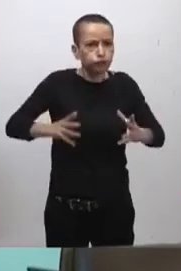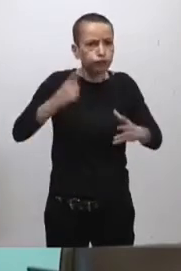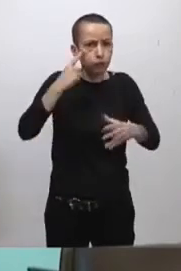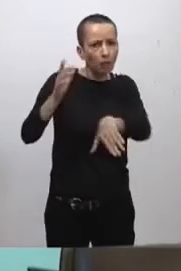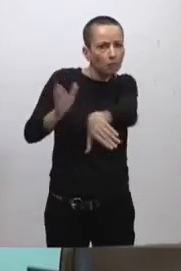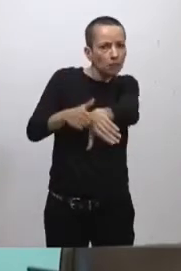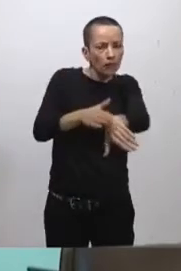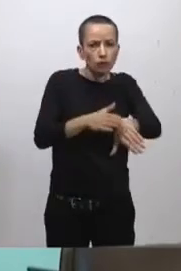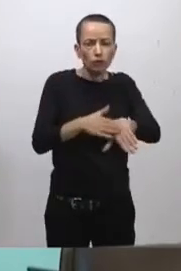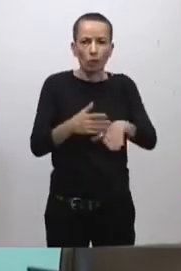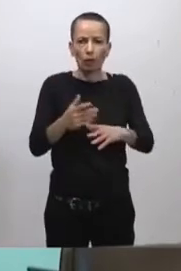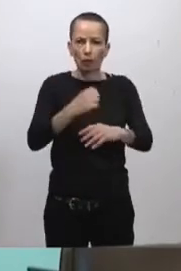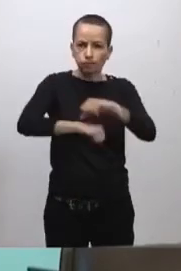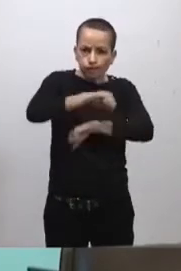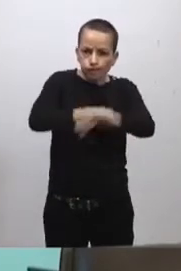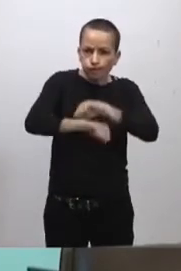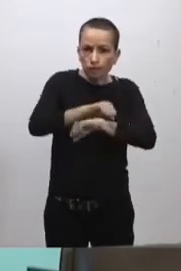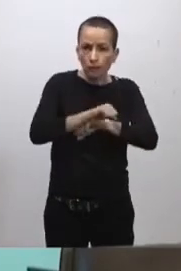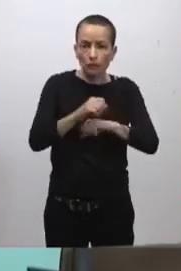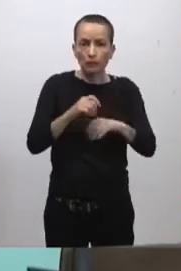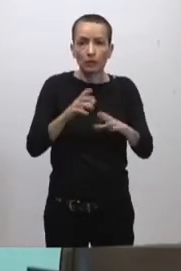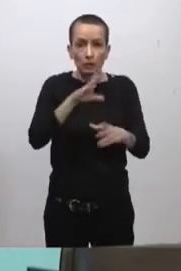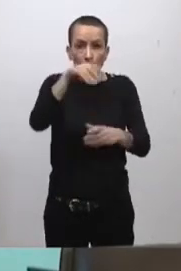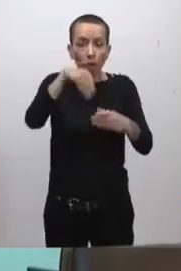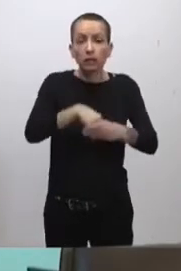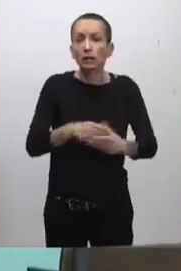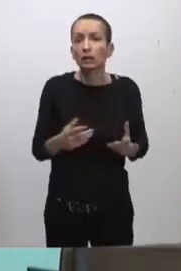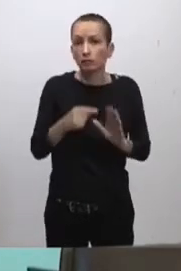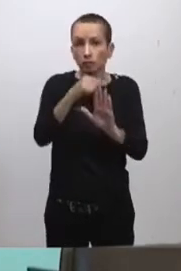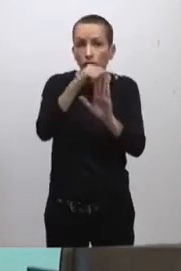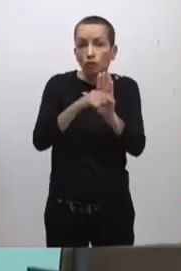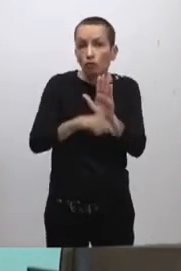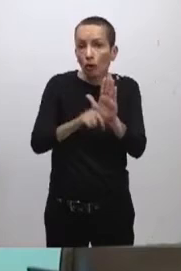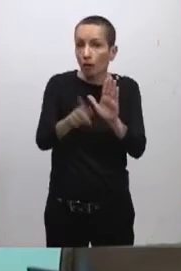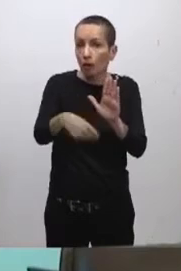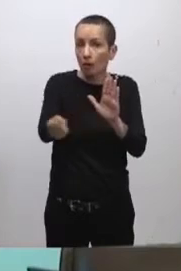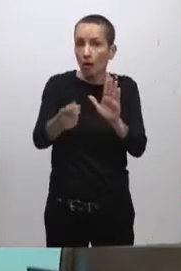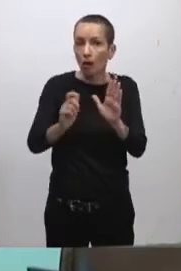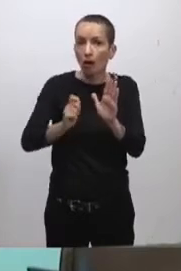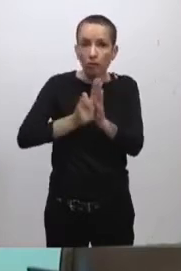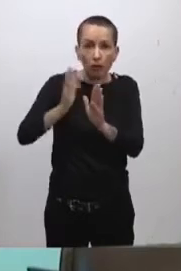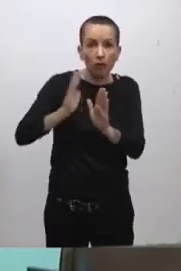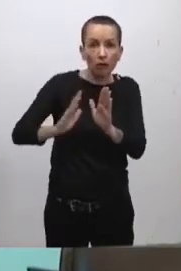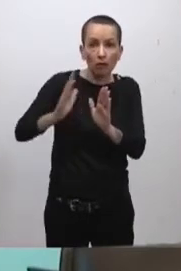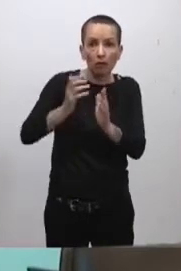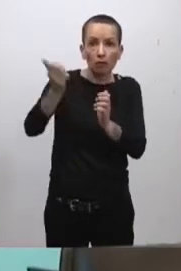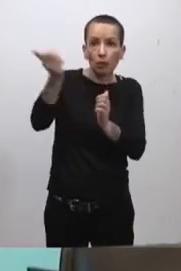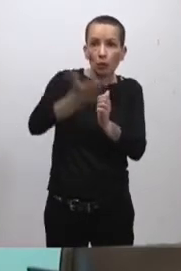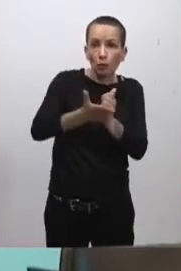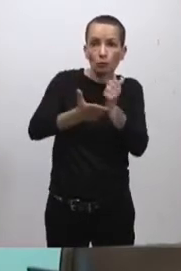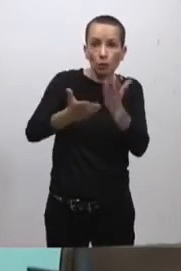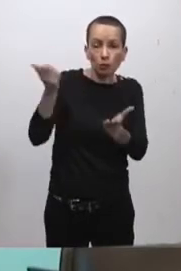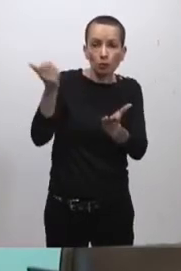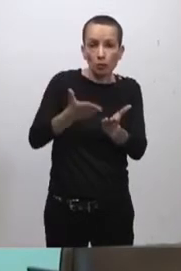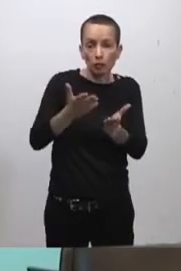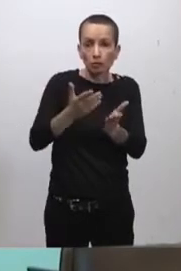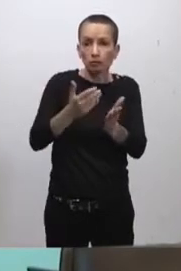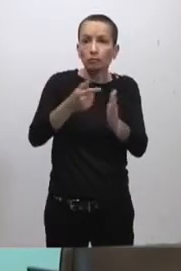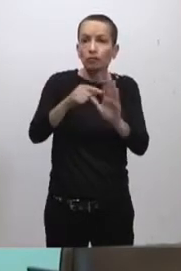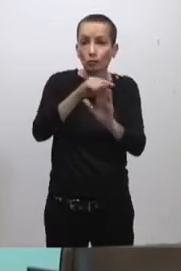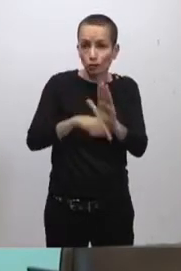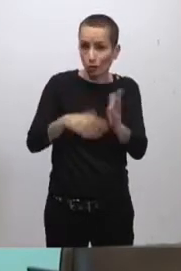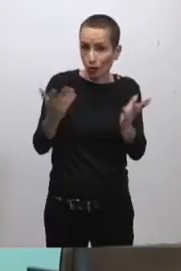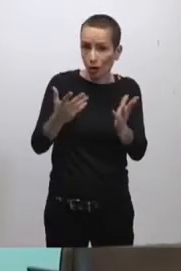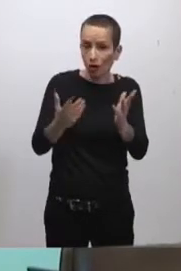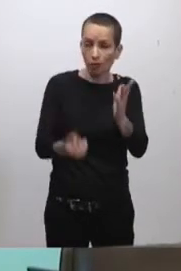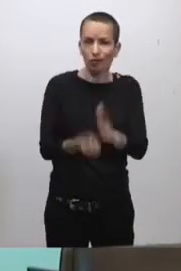prévention et dans leur traitement, et notamment un certain nombre de mesures qui avaient été à l'époque proposées prévoyaient l'expérimentation d'une